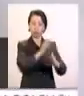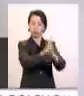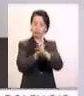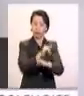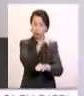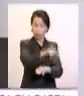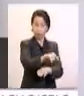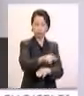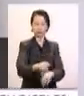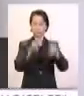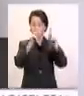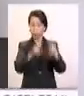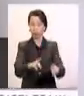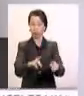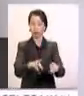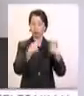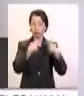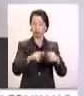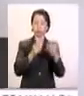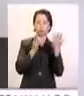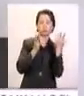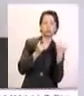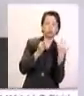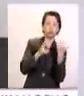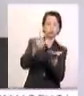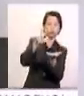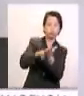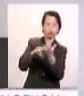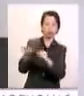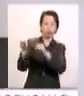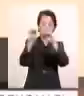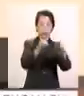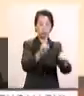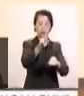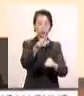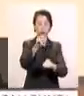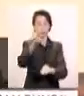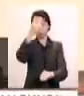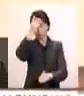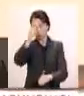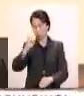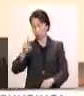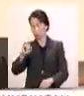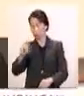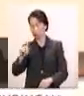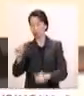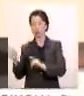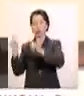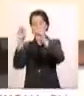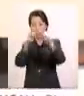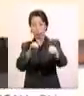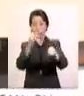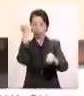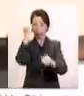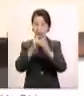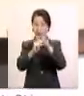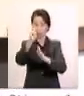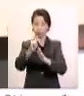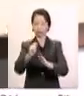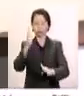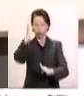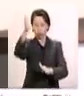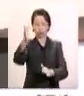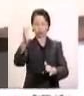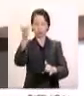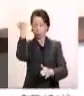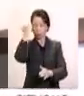pembelaan. Pihaknya turut sedang menunggu status pemindahan kes Datuk Sri Rizal ke Mahkamah Tinggi. Kes akan disebut semula di